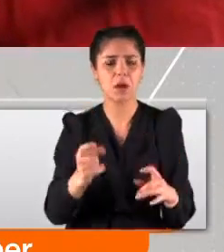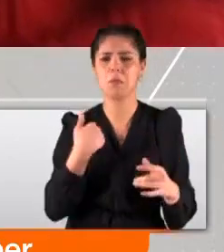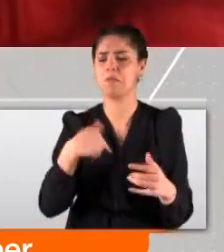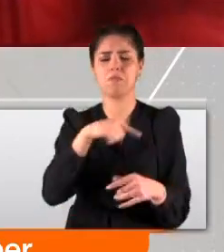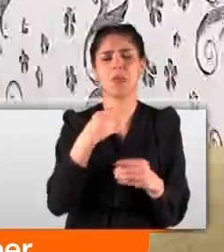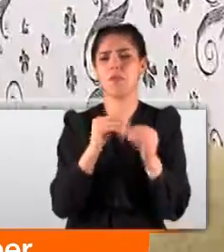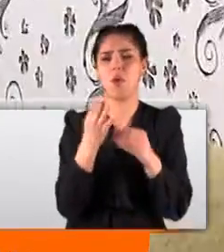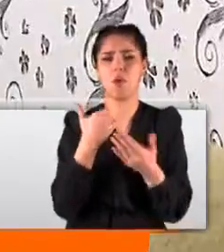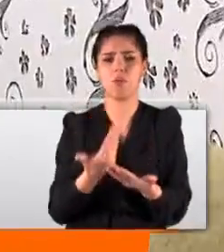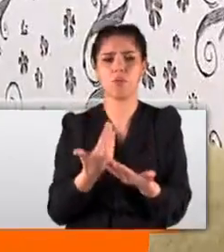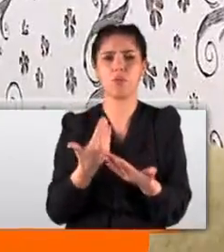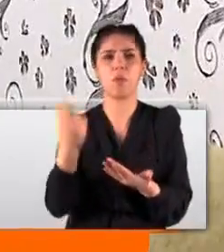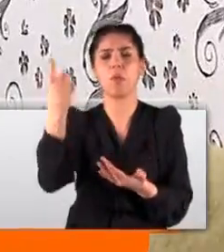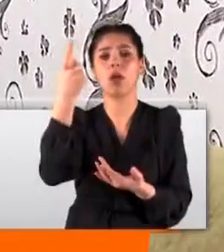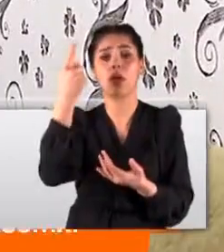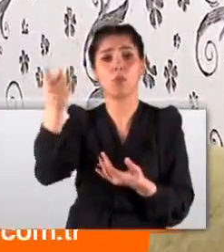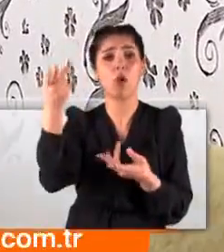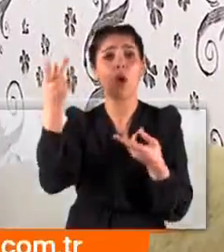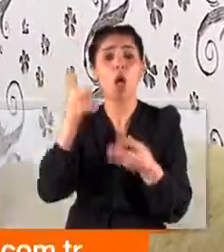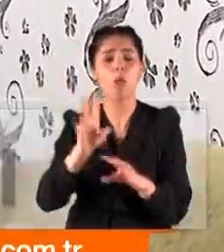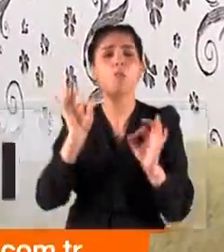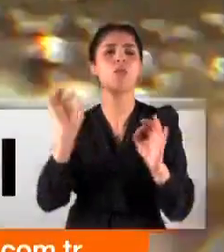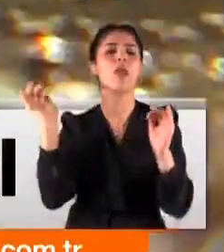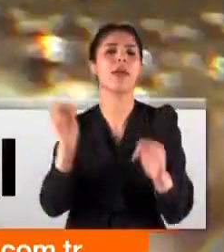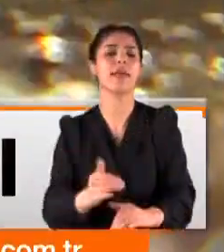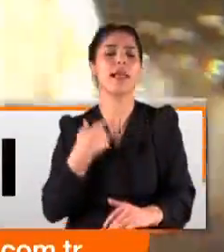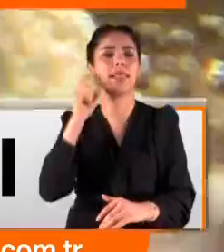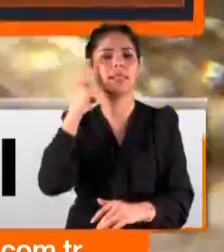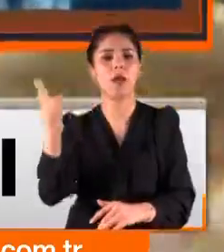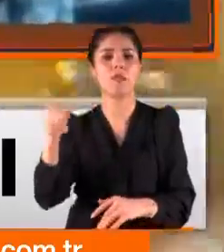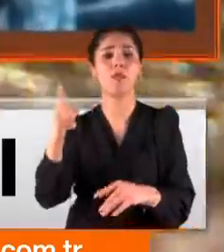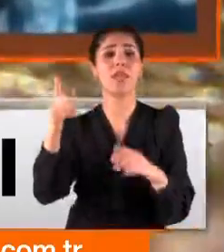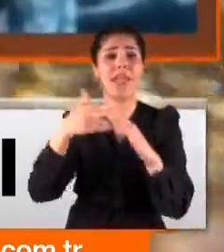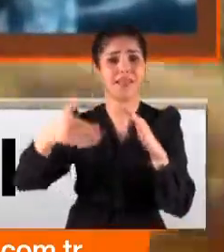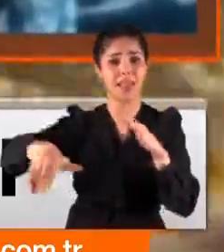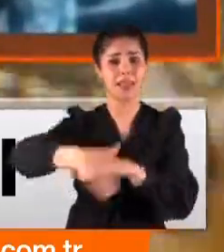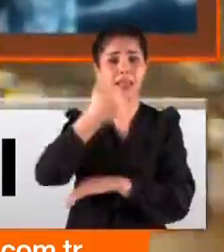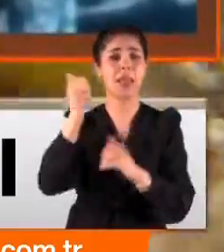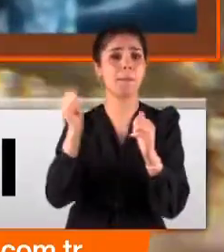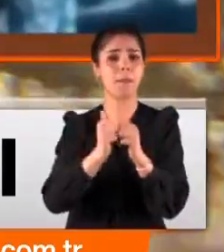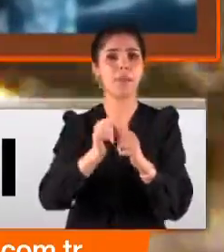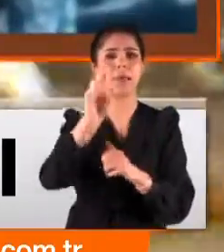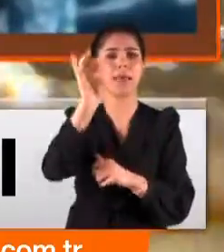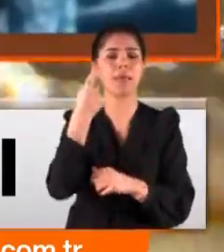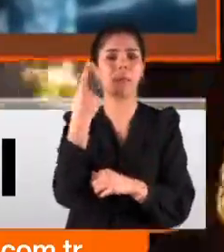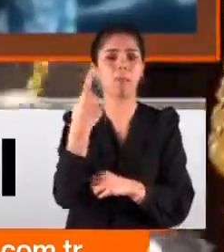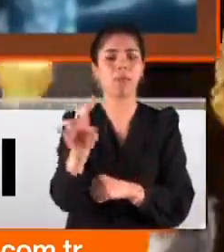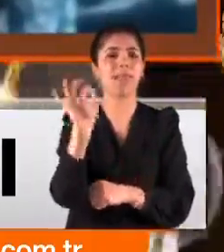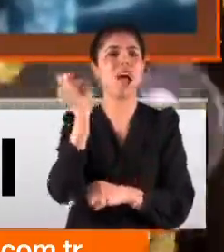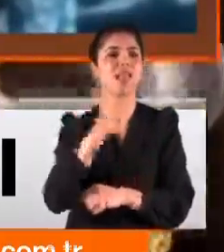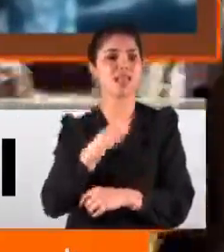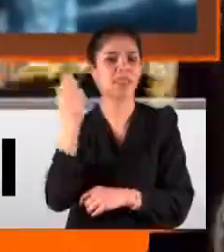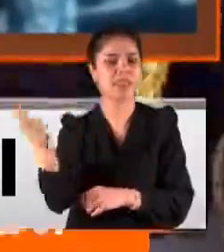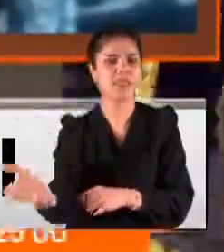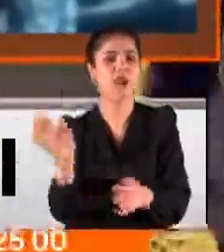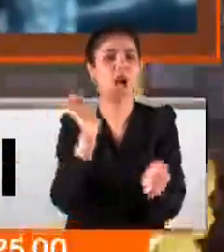bir problemi yoktu. Başına bir iş gelmeseydi şimdiye çoktan gelirdi. Kılıcı'nın evden ayrılırken yanında bulunan 70 bin lira tutarındaki